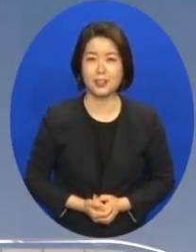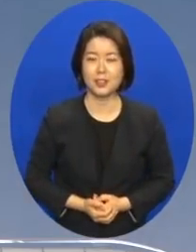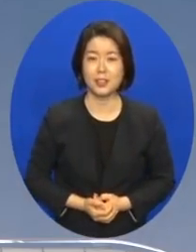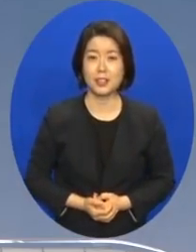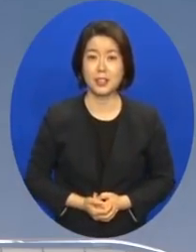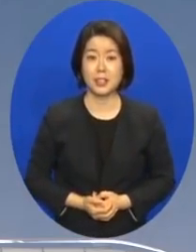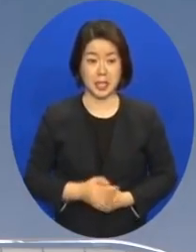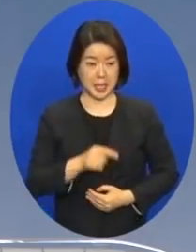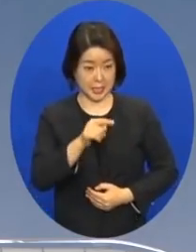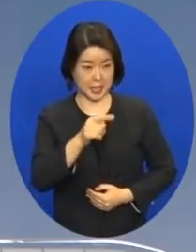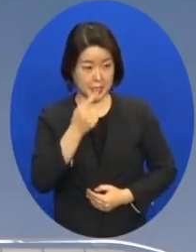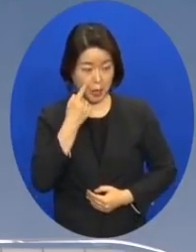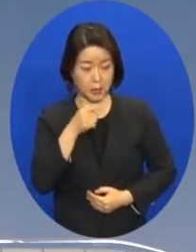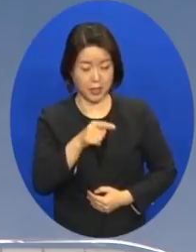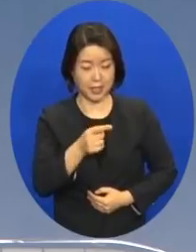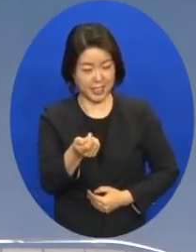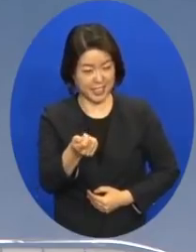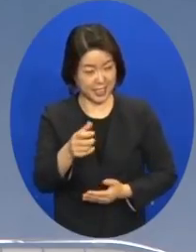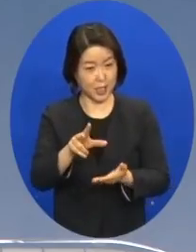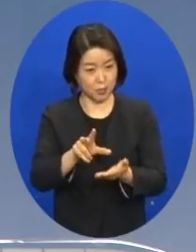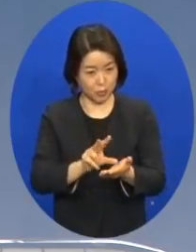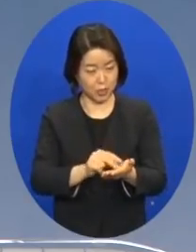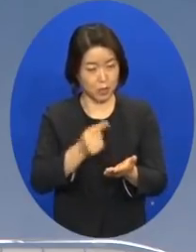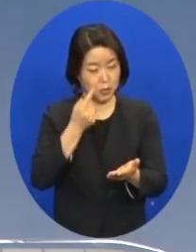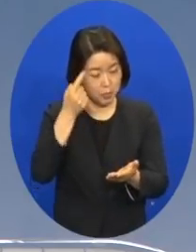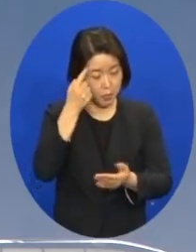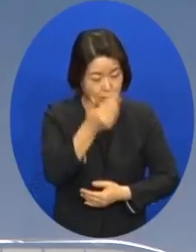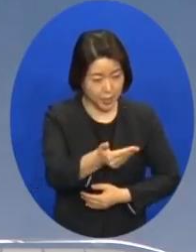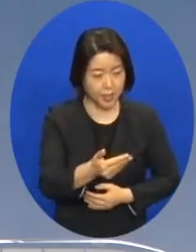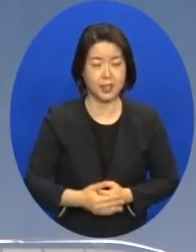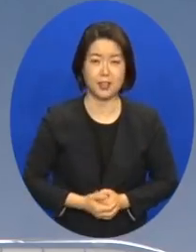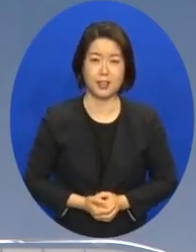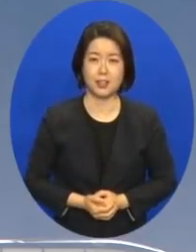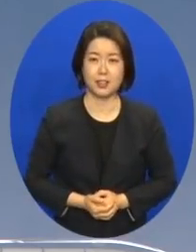내가 보기에 그것이 아주 작은 문제처럼 보이느냐?